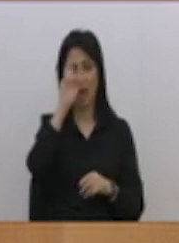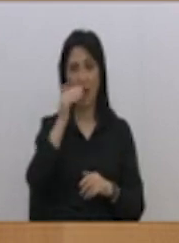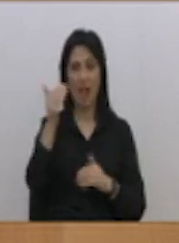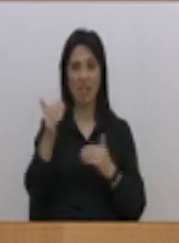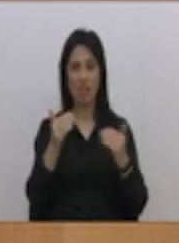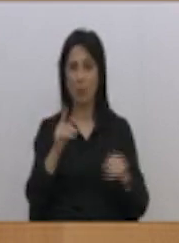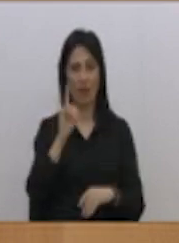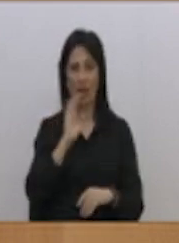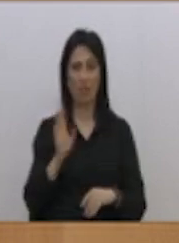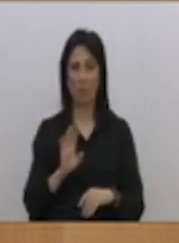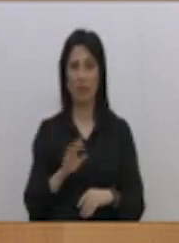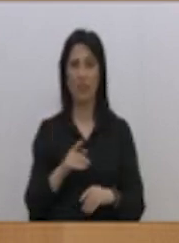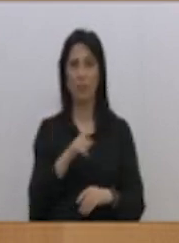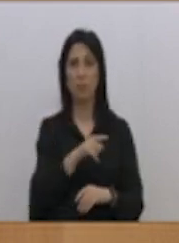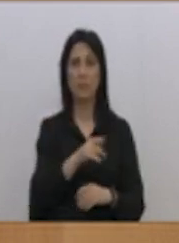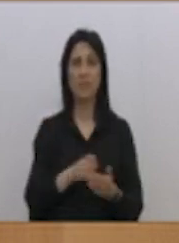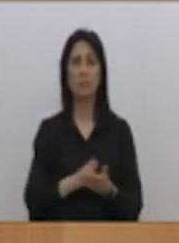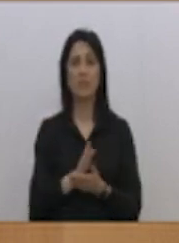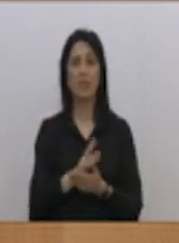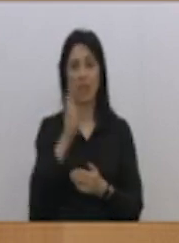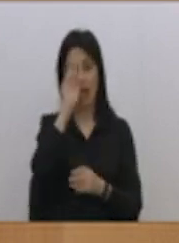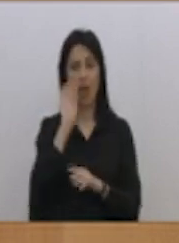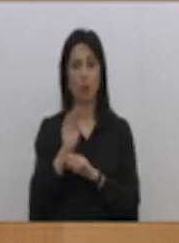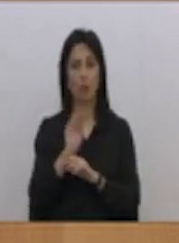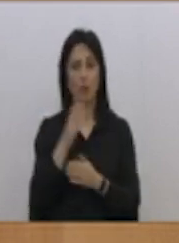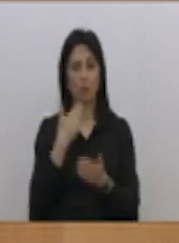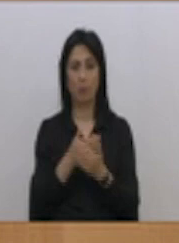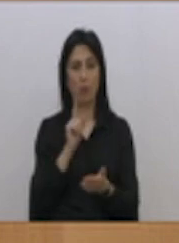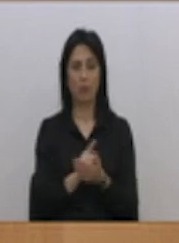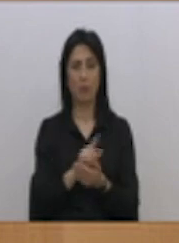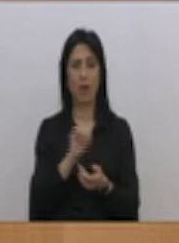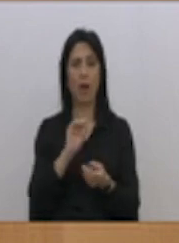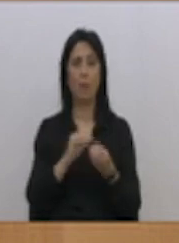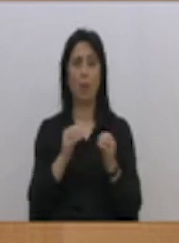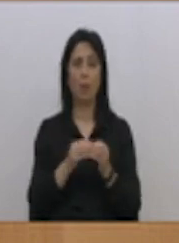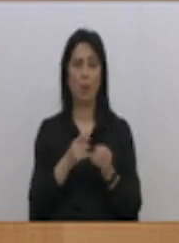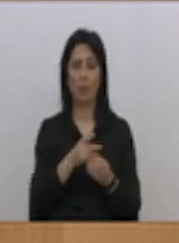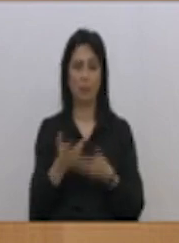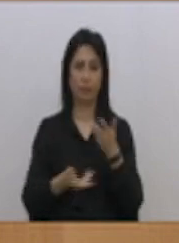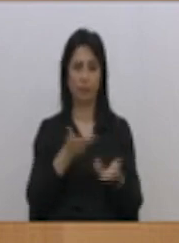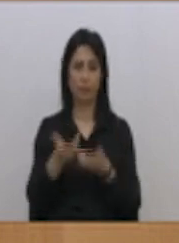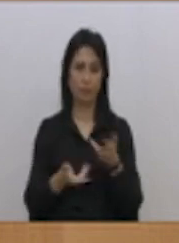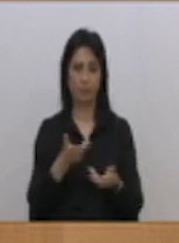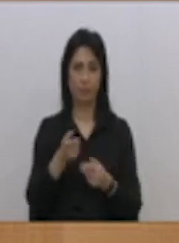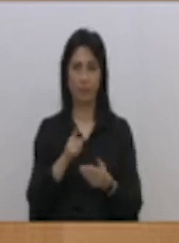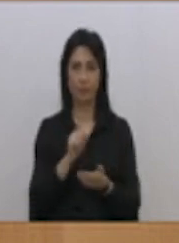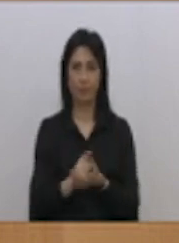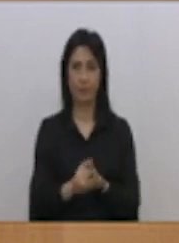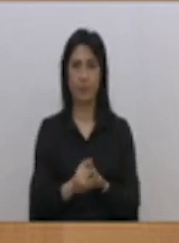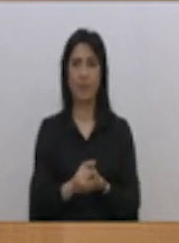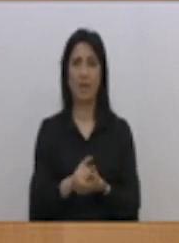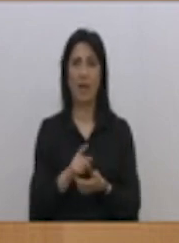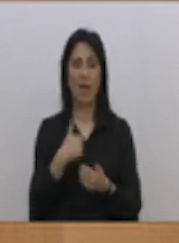khelisuflebas aresia mouneba, imtoro misi mizania khelisuflebas achvenos ra problemebia ადამიანის უფლებების სფეროში და